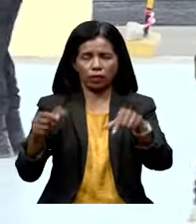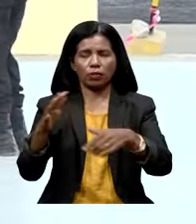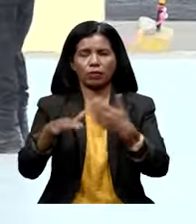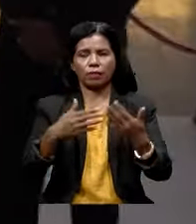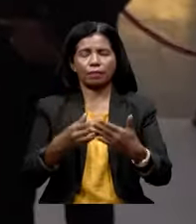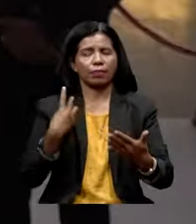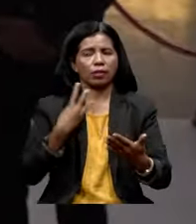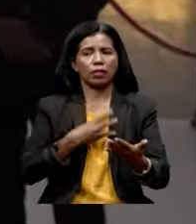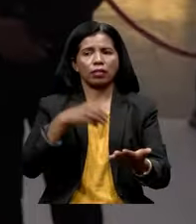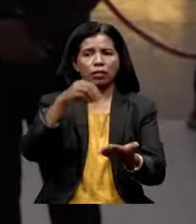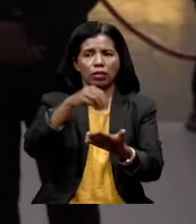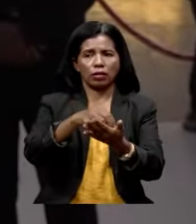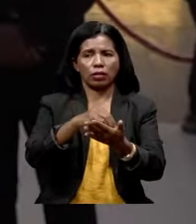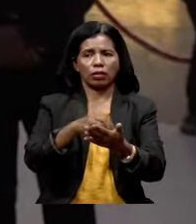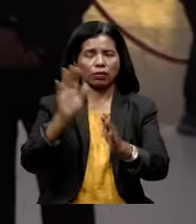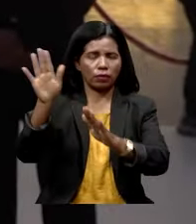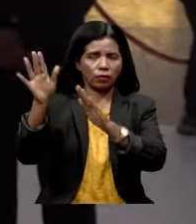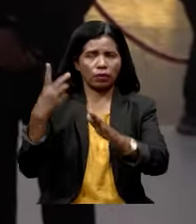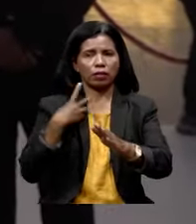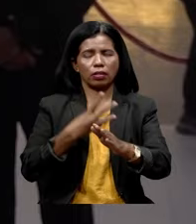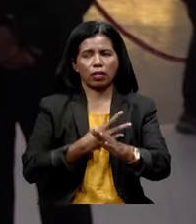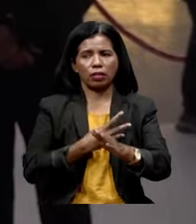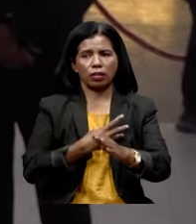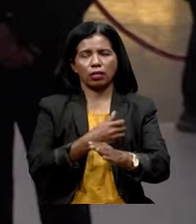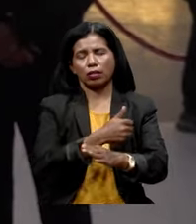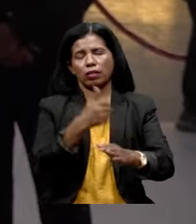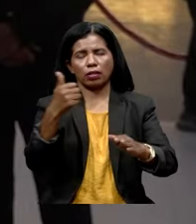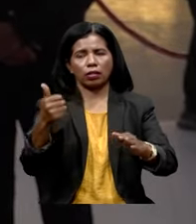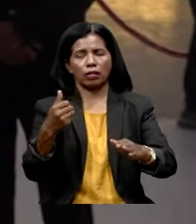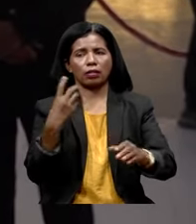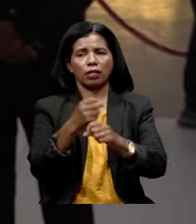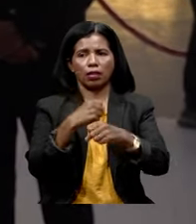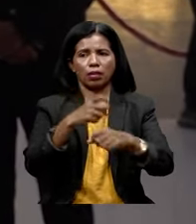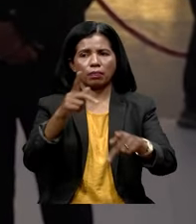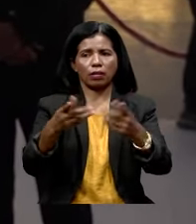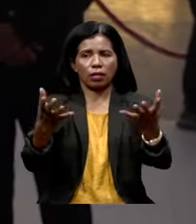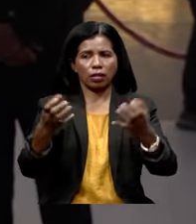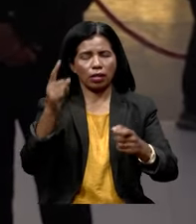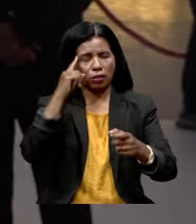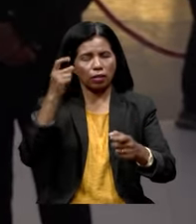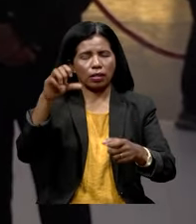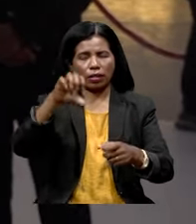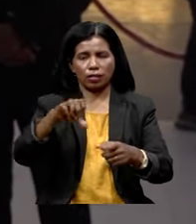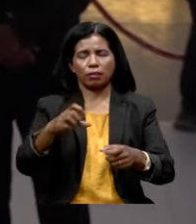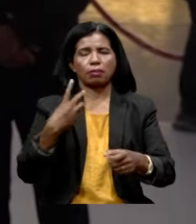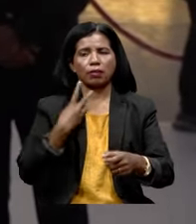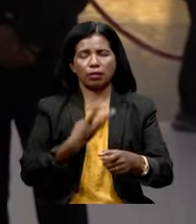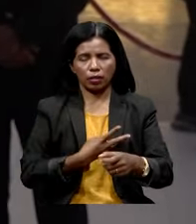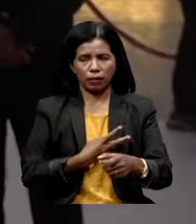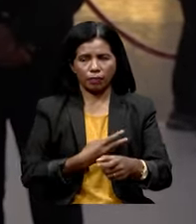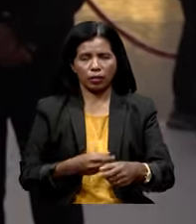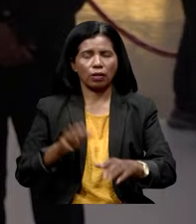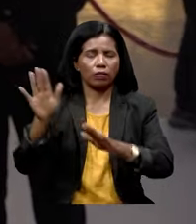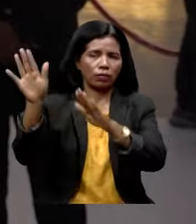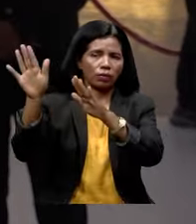tau ya parte fo para ita segura parte serve ma que tahalo ema rumah karakhanu ya atbaita. Mai fo le den